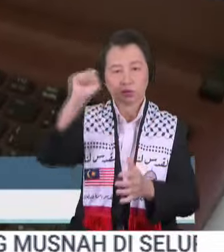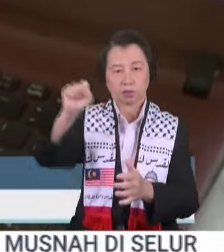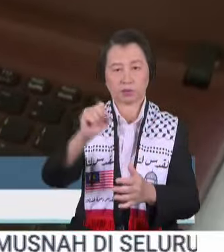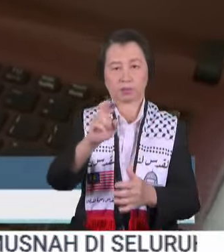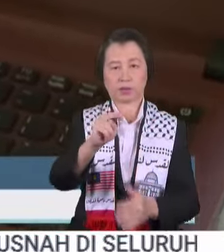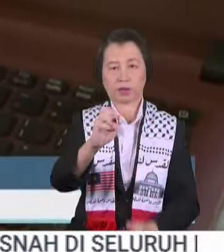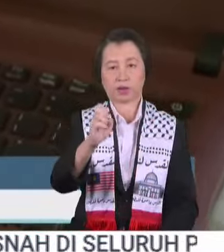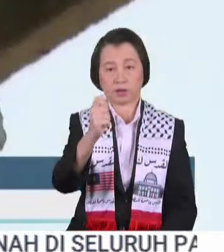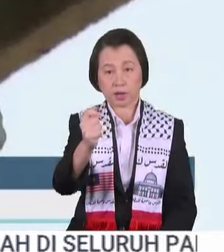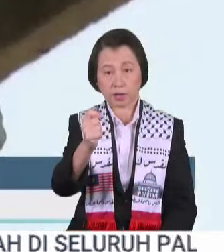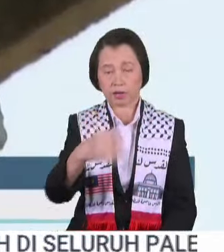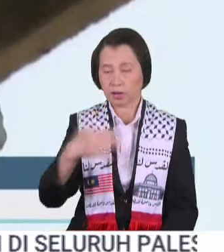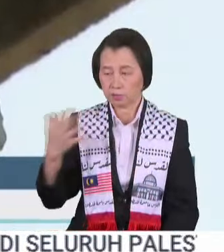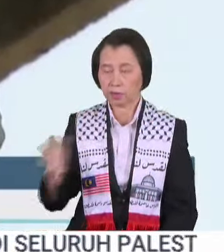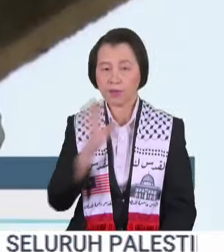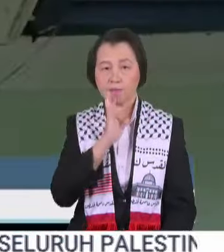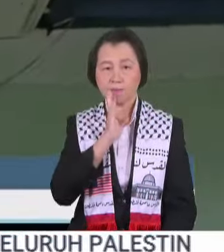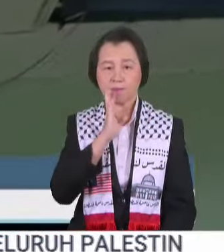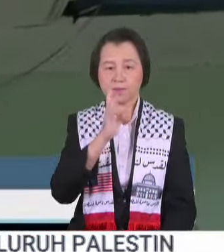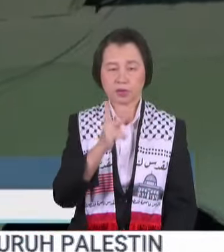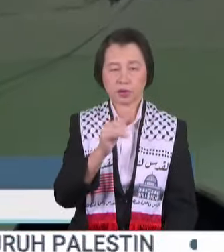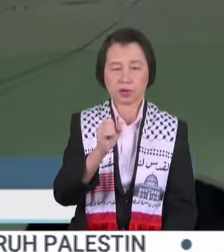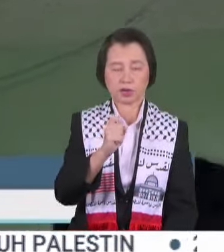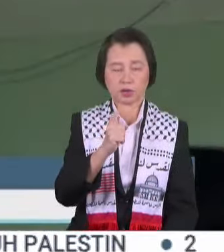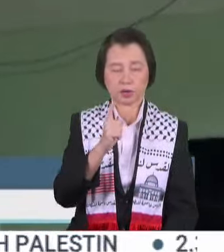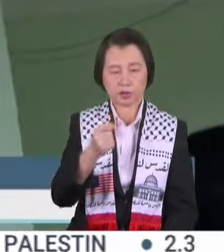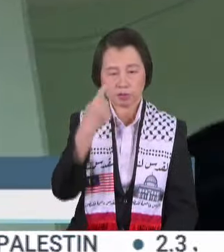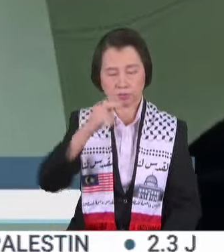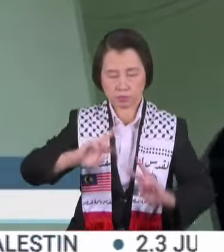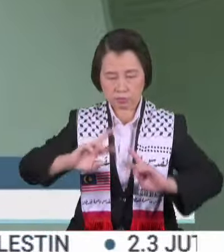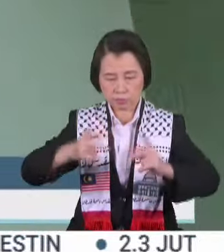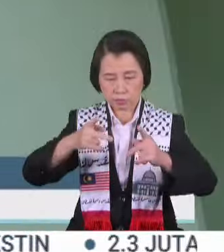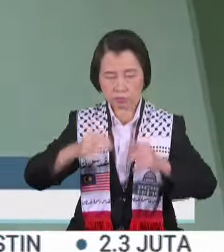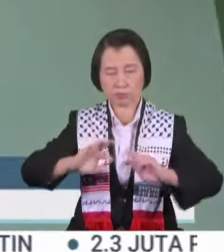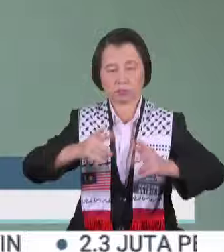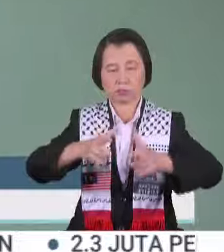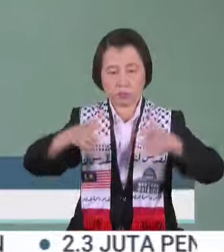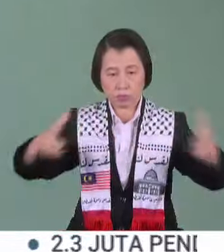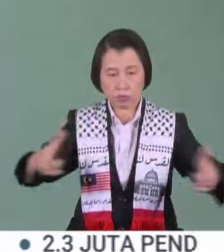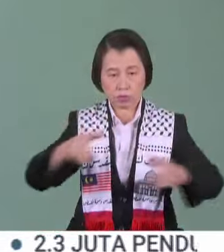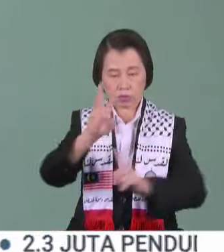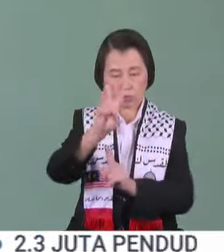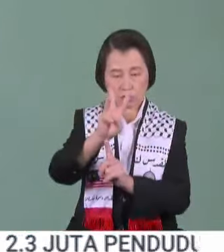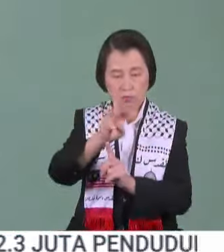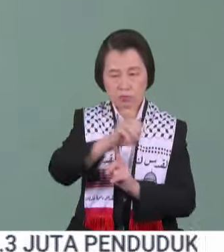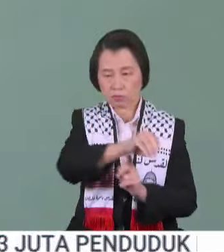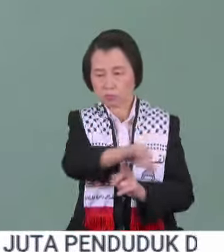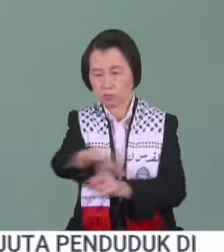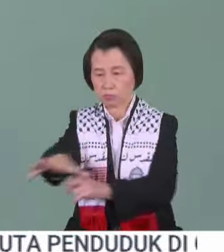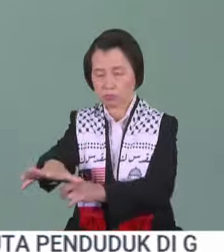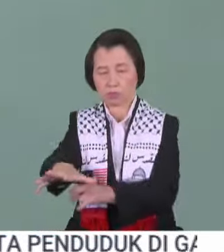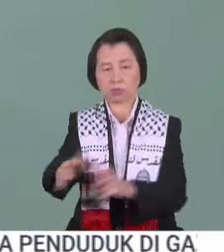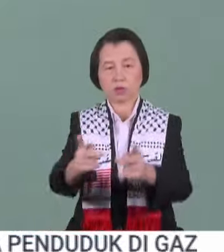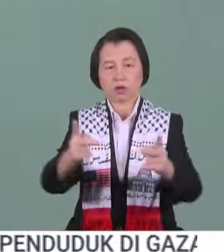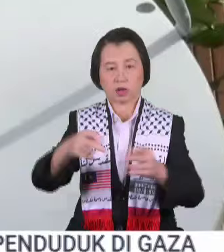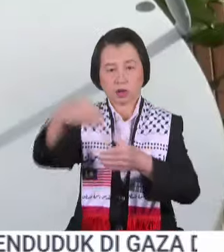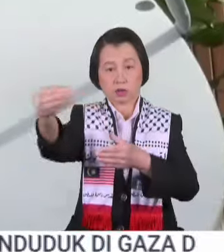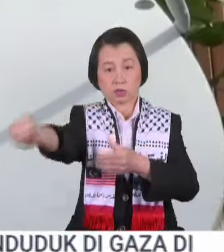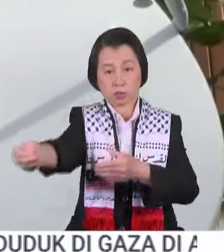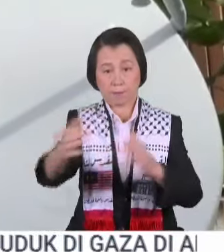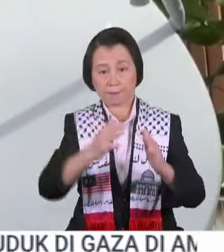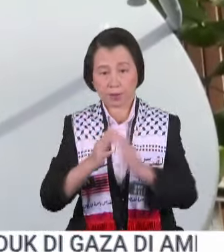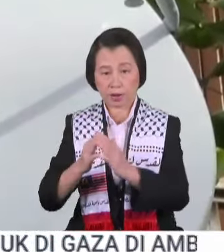Sabahnet. Beliau juga berkata KSTI juga fokus untuk meningkatkan dan memperluas liputan internet terutama di kawasan luar